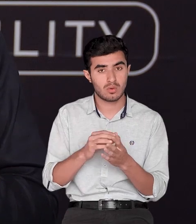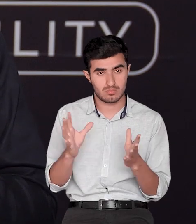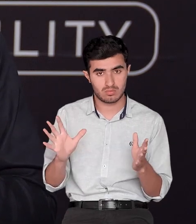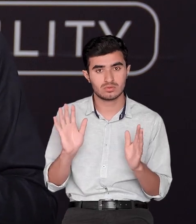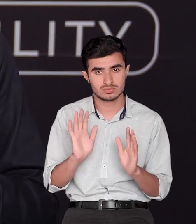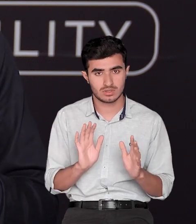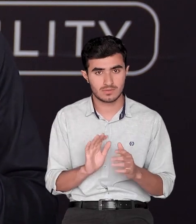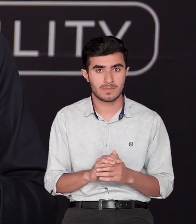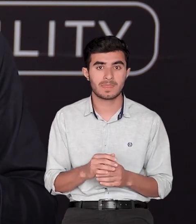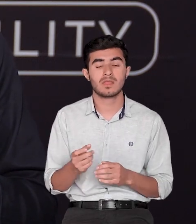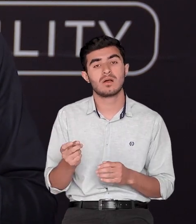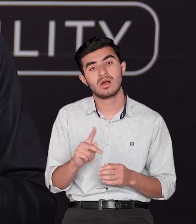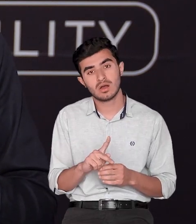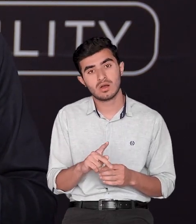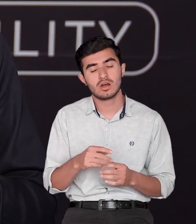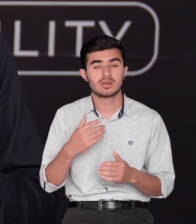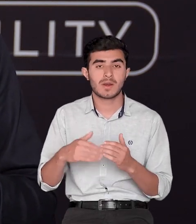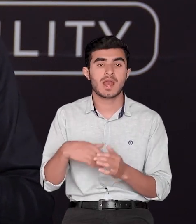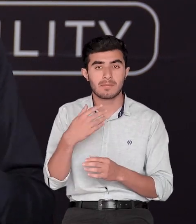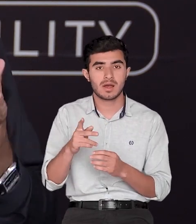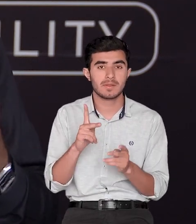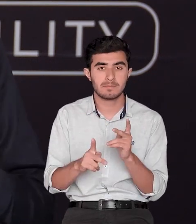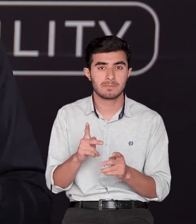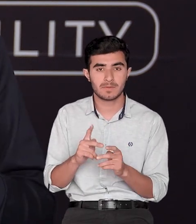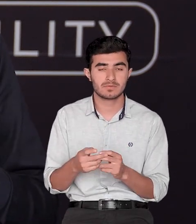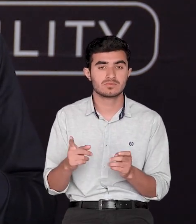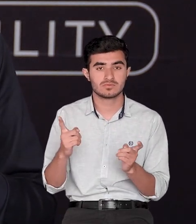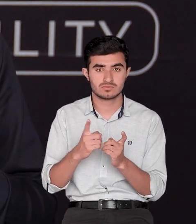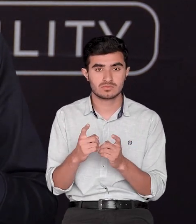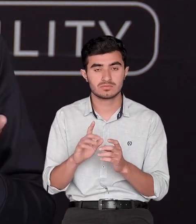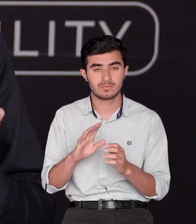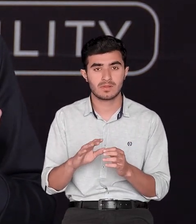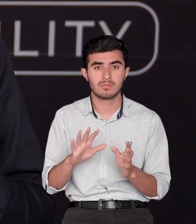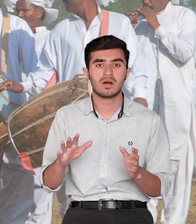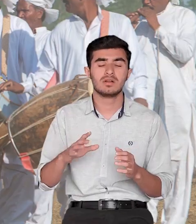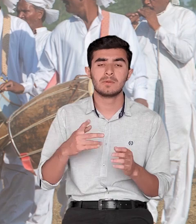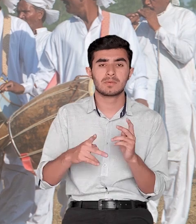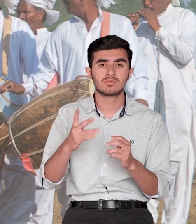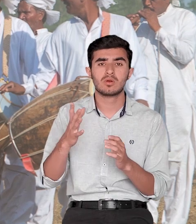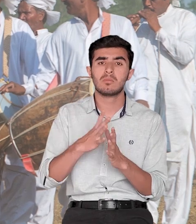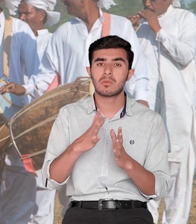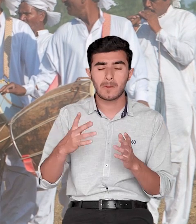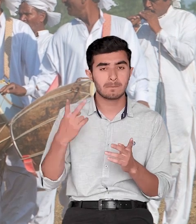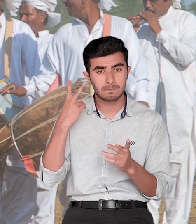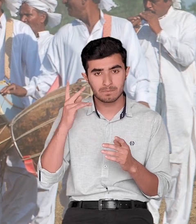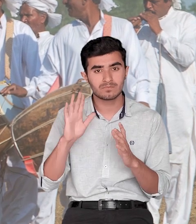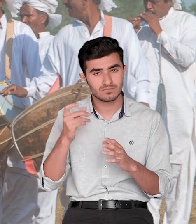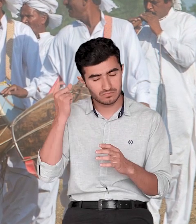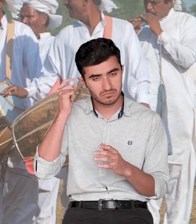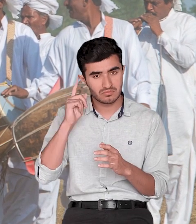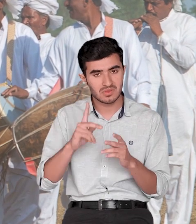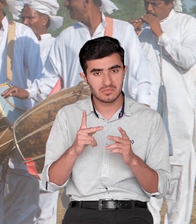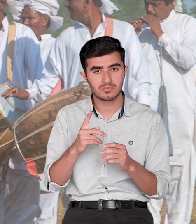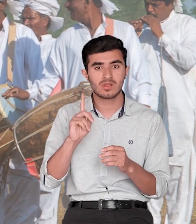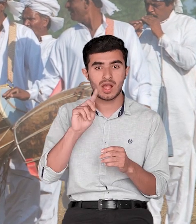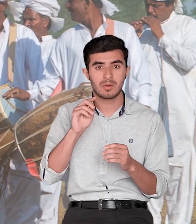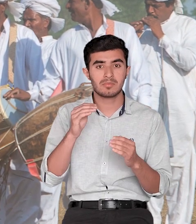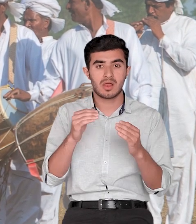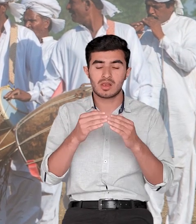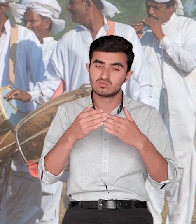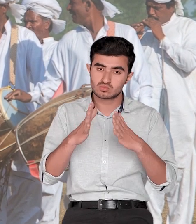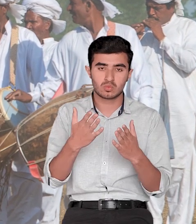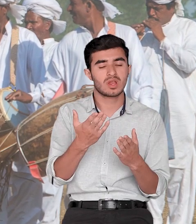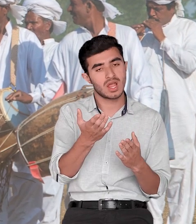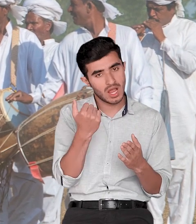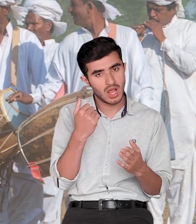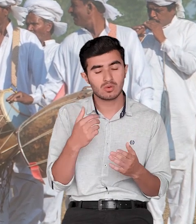हैं। और उसमें उसके बाद लोगों को बहरहाल इसमें बहुत कुछ देखने को भी मिलता है कि लोग अपने घरों के दरवाजे खोल देते